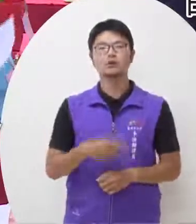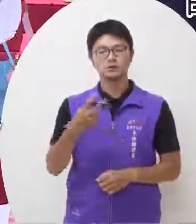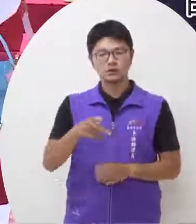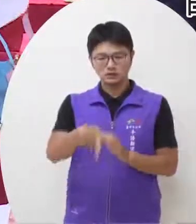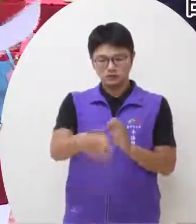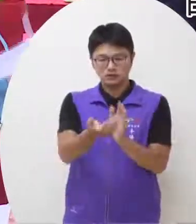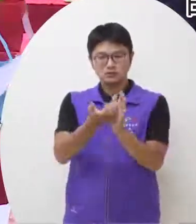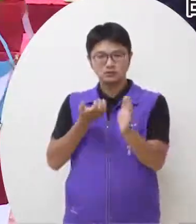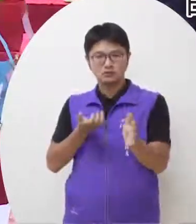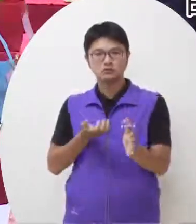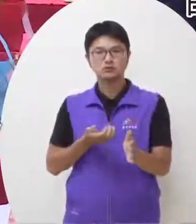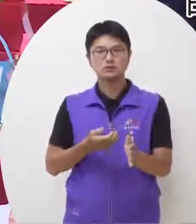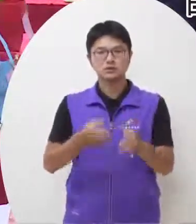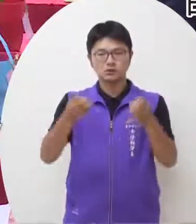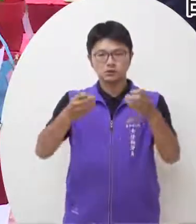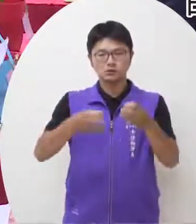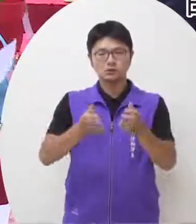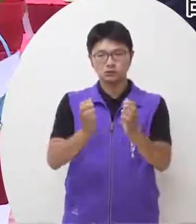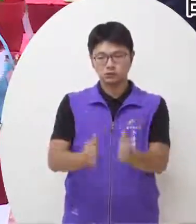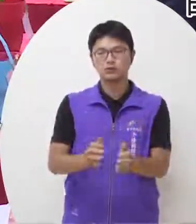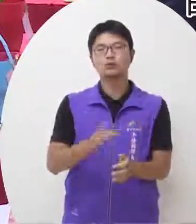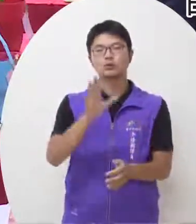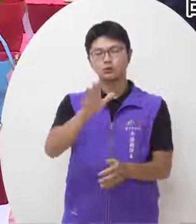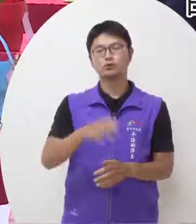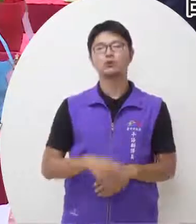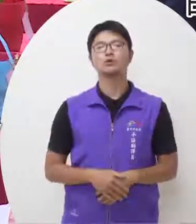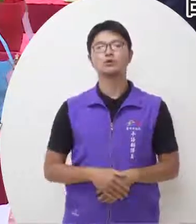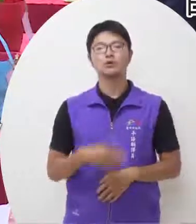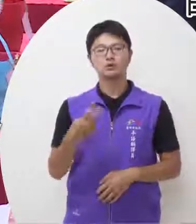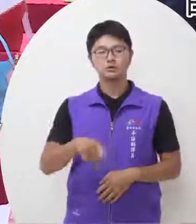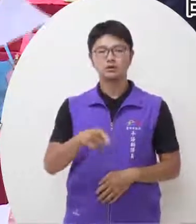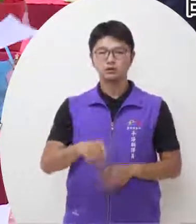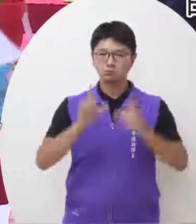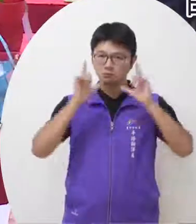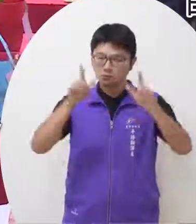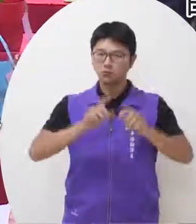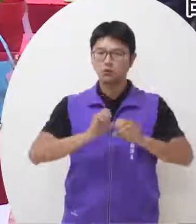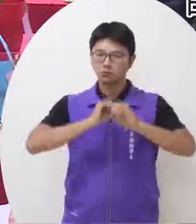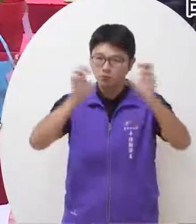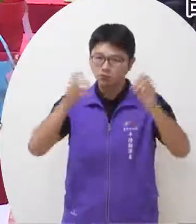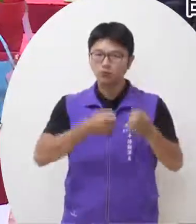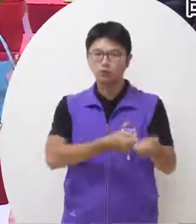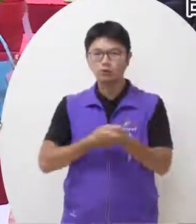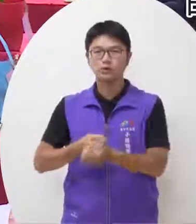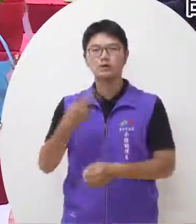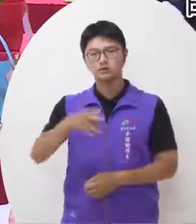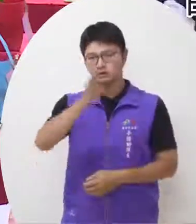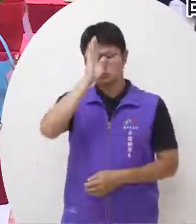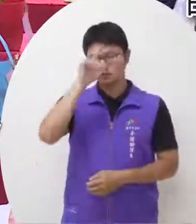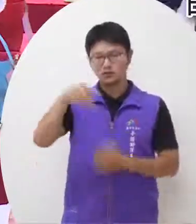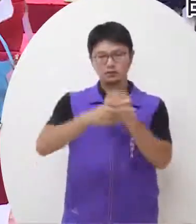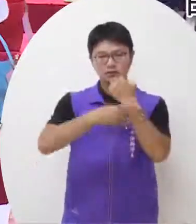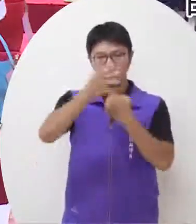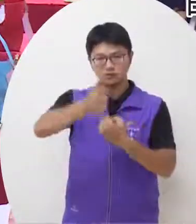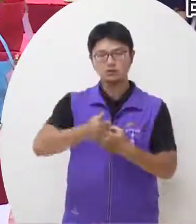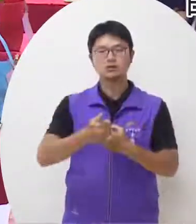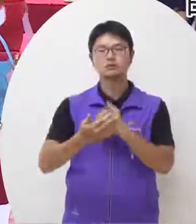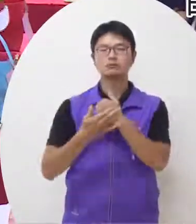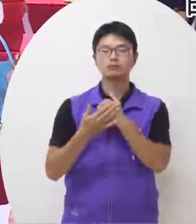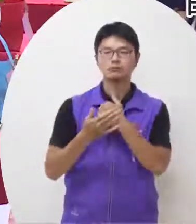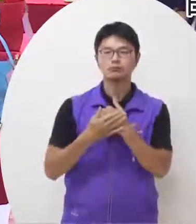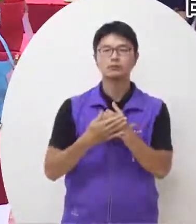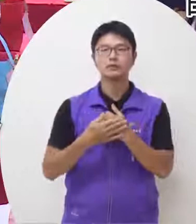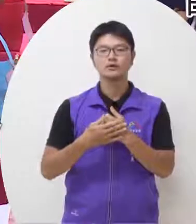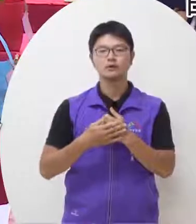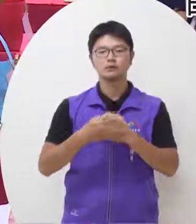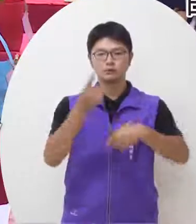坛，还有很多的行销啊，最近大家都会看得到哈。那再麻烦我们所有的里长们一起来推